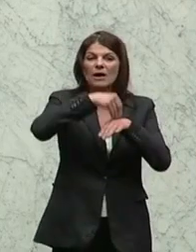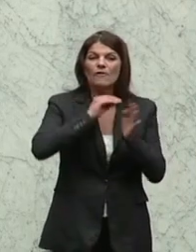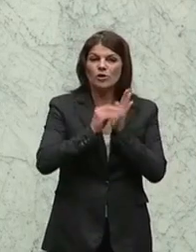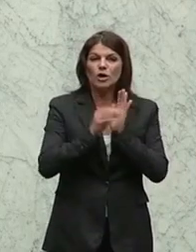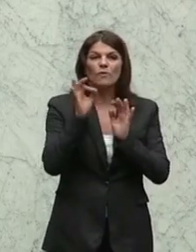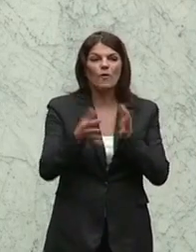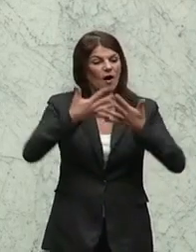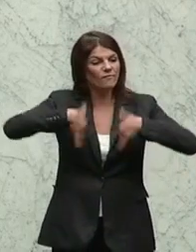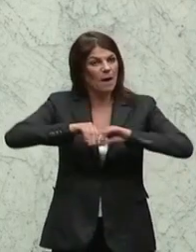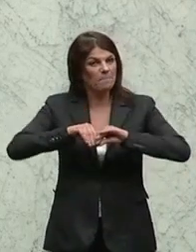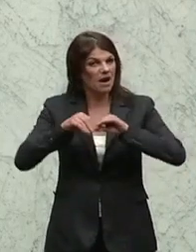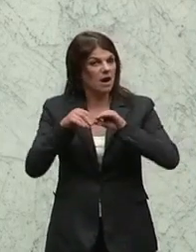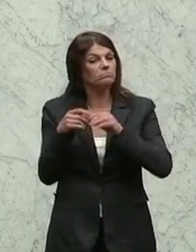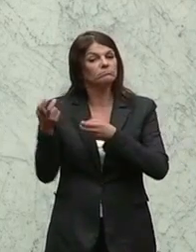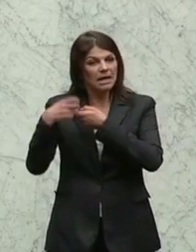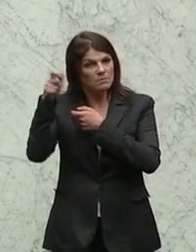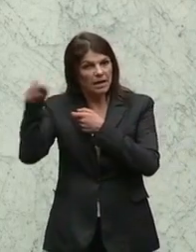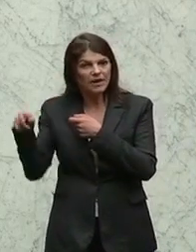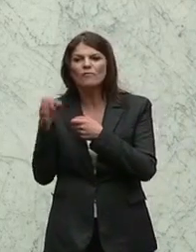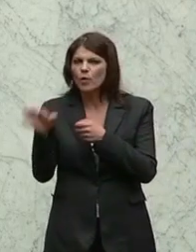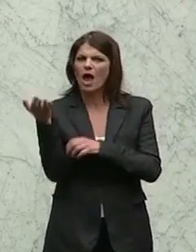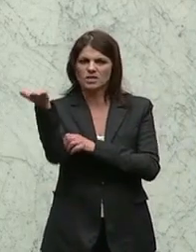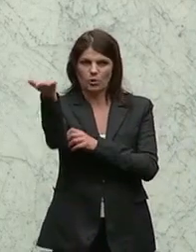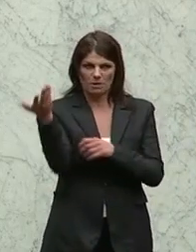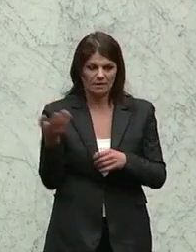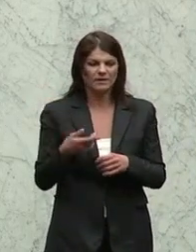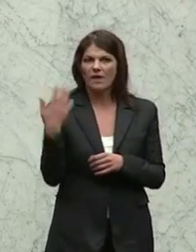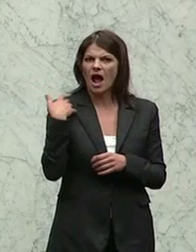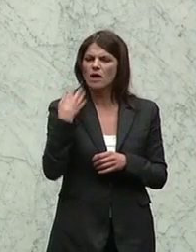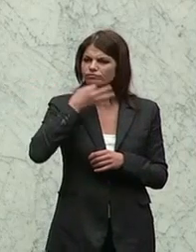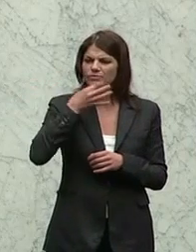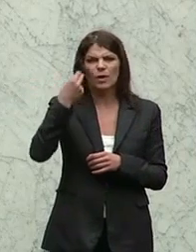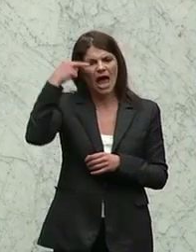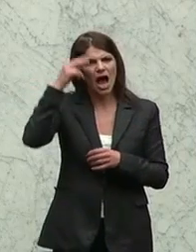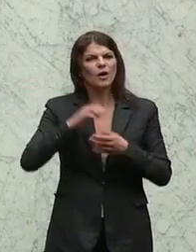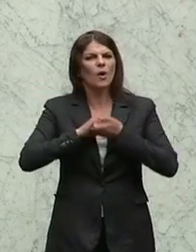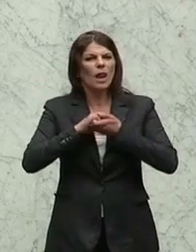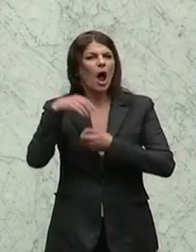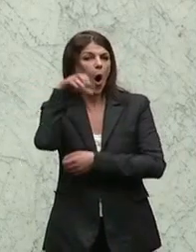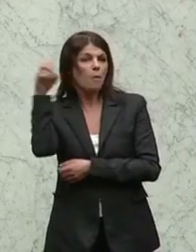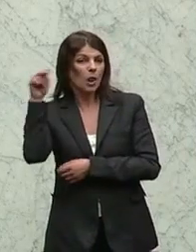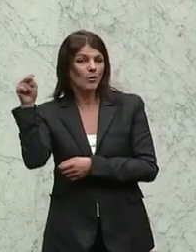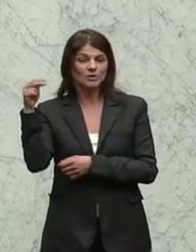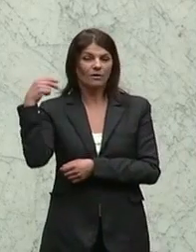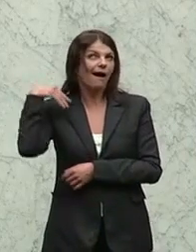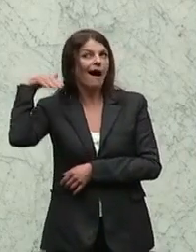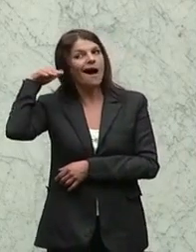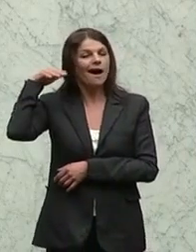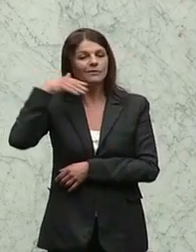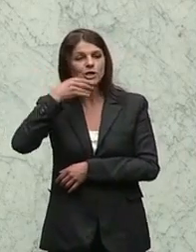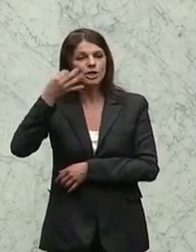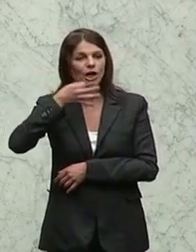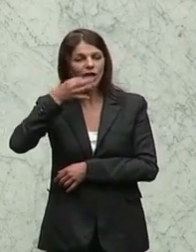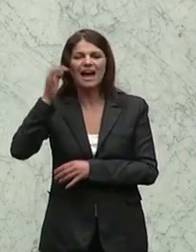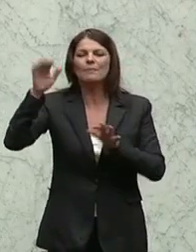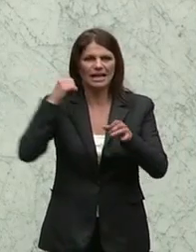Anmeldevorschriften für Familienangehörige in Gastronomiebetrieben. Wir haben die Wortmeldung des Kollegen Obernostra noch ganz licht und glanzvoll in den Ohren, aber ich